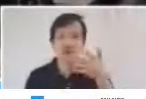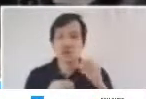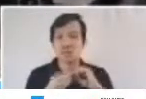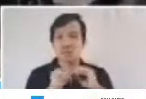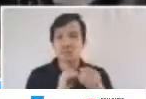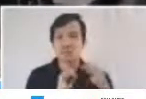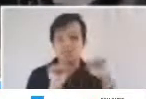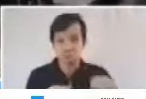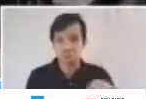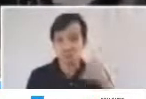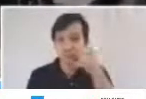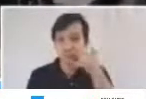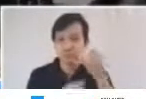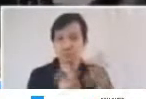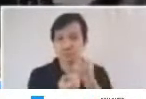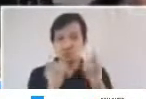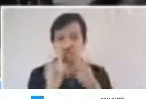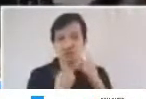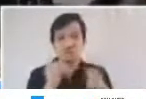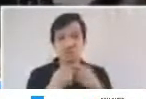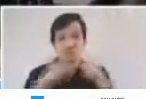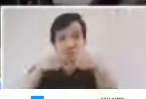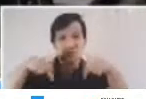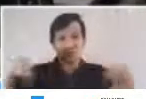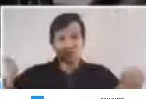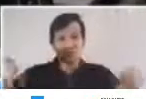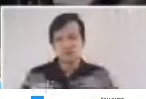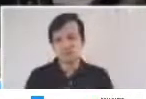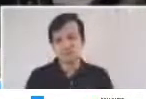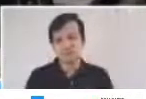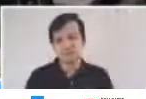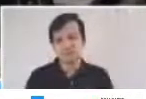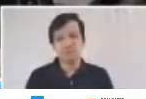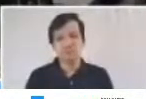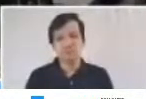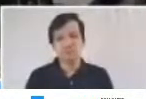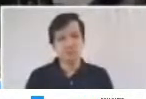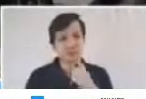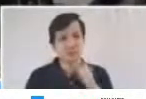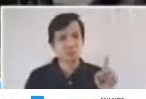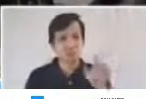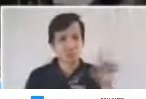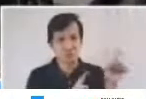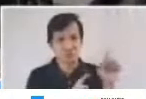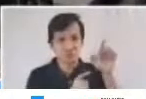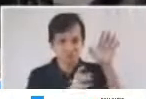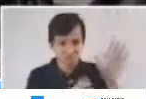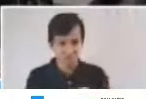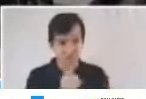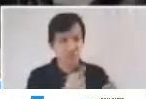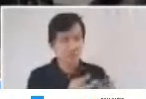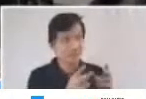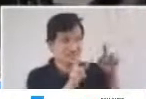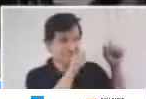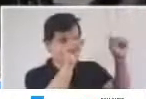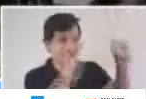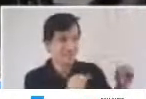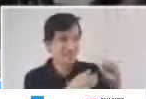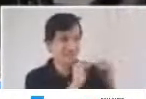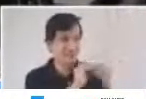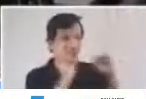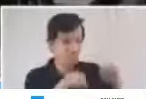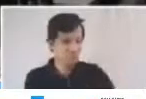Castelo ng Consumer Protection Group ng DTI, si Shelo Villaluna,